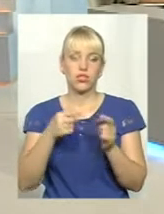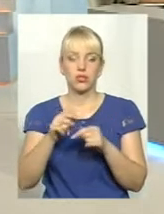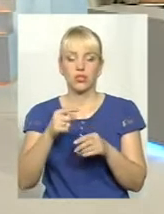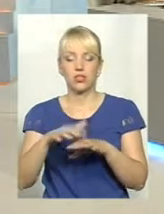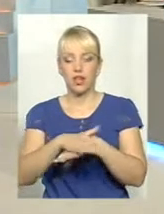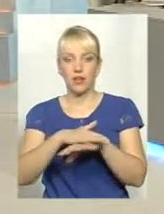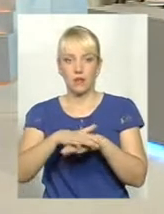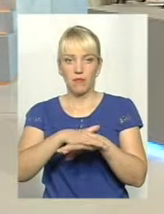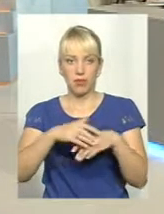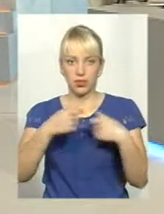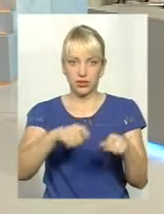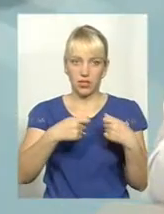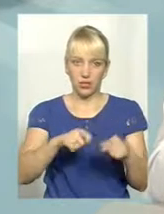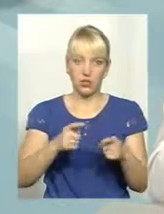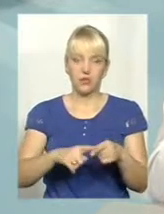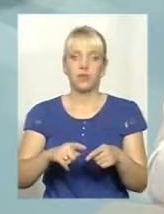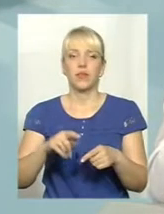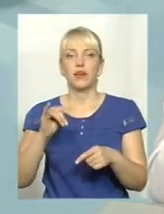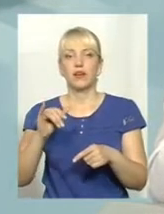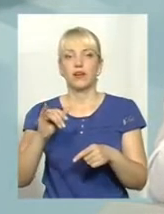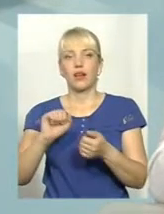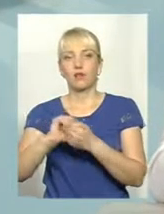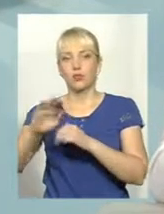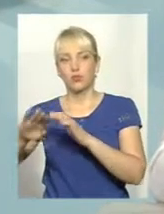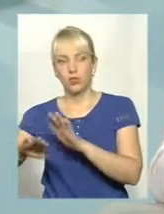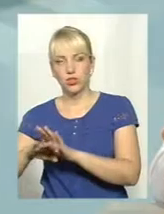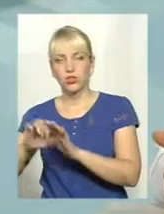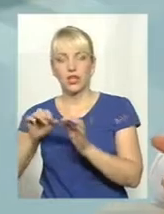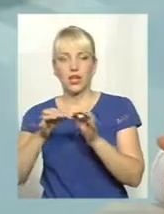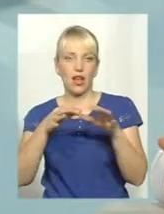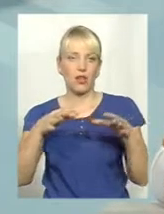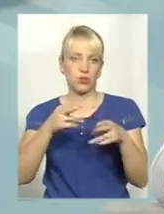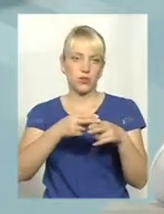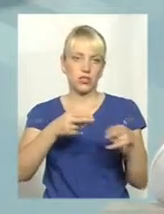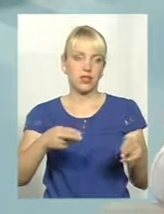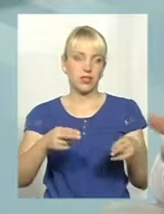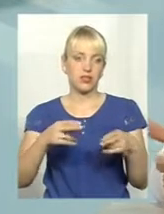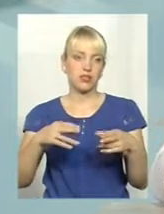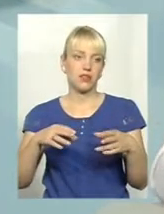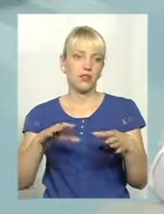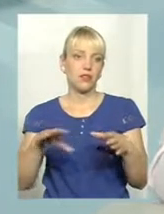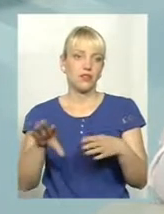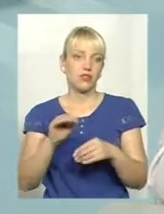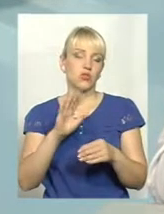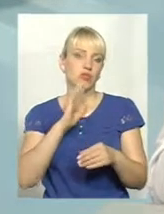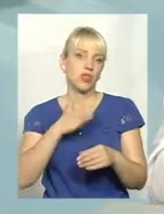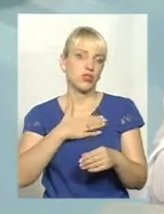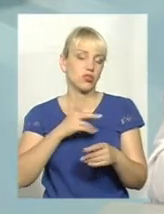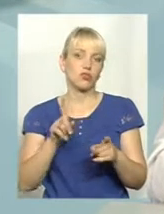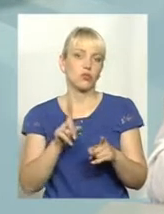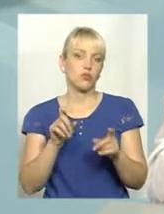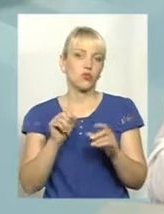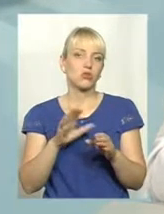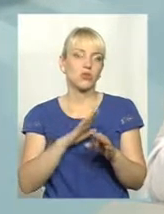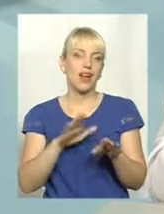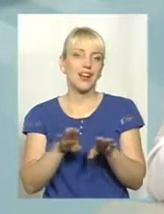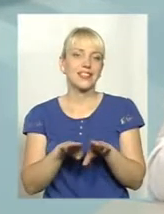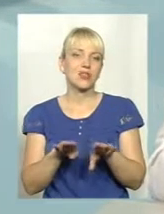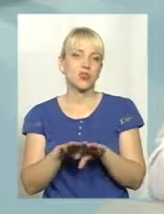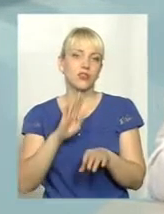Чому так? Ну, не знаю. Можливо, ми зможемо з допомогою бренду пробити цю стіну. От. Але стосовно